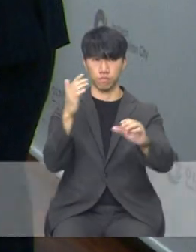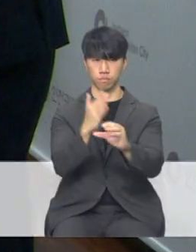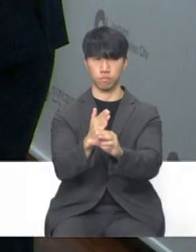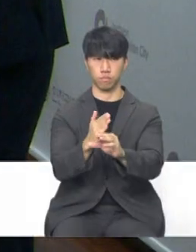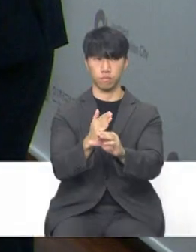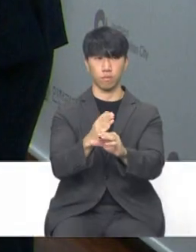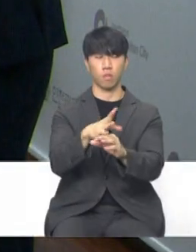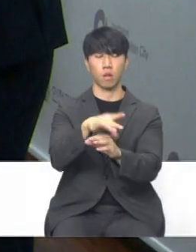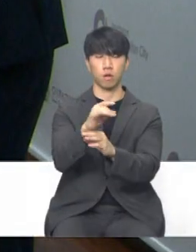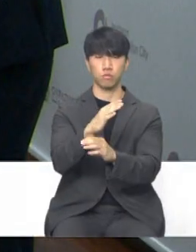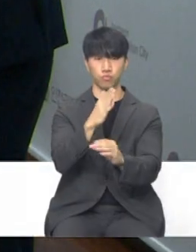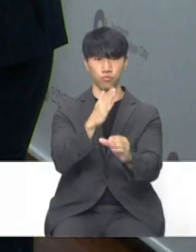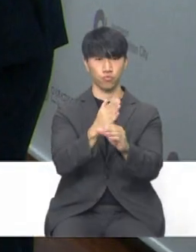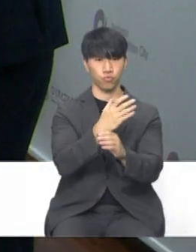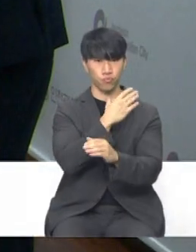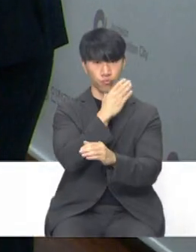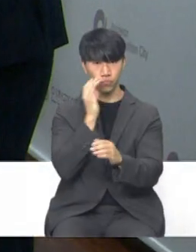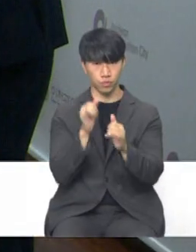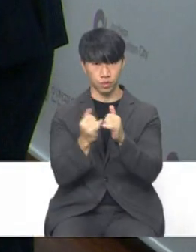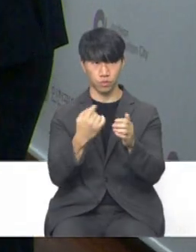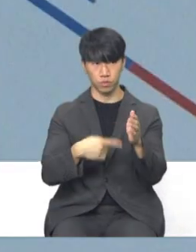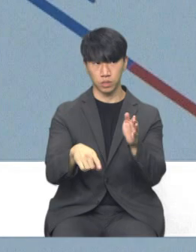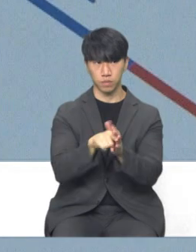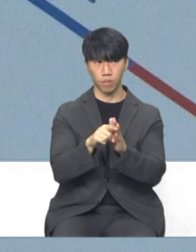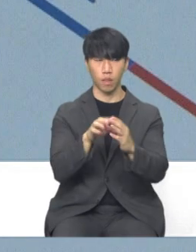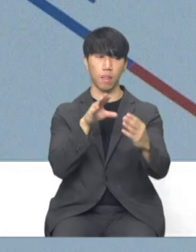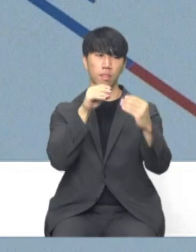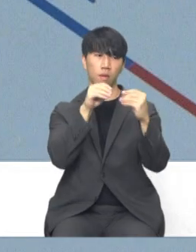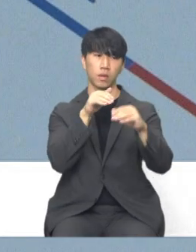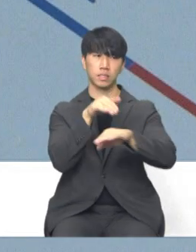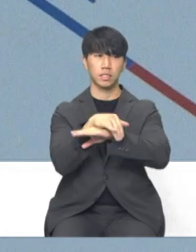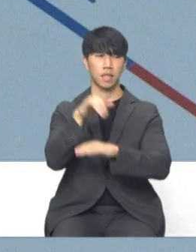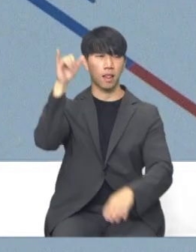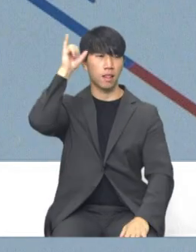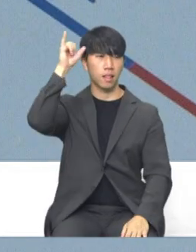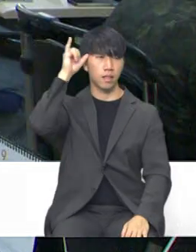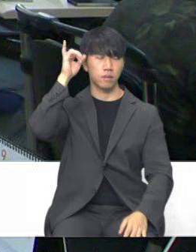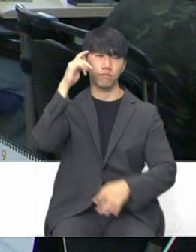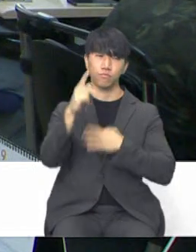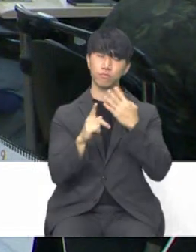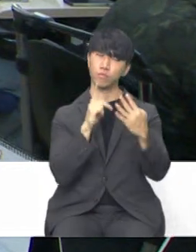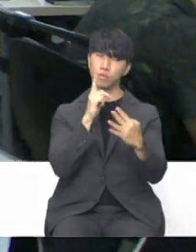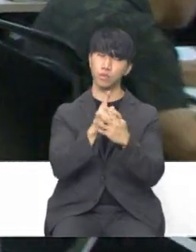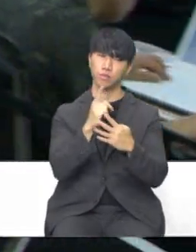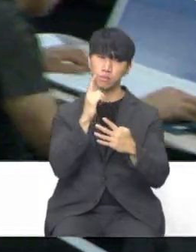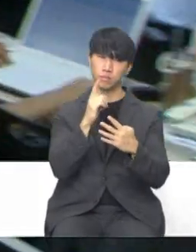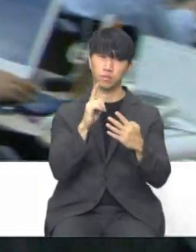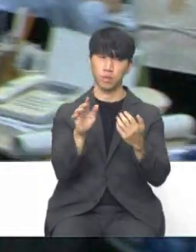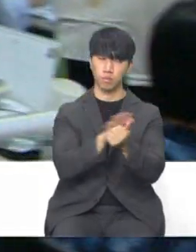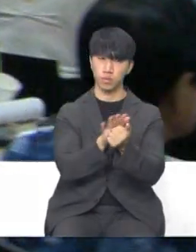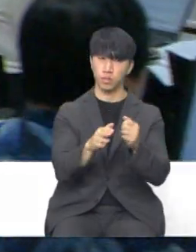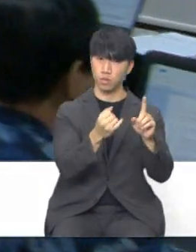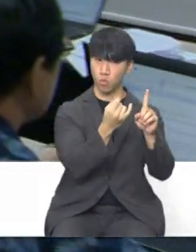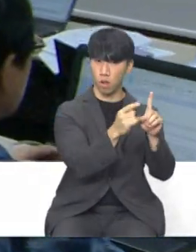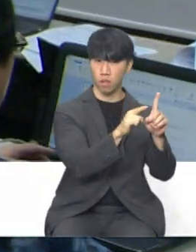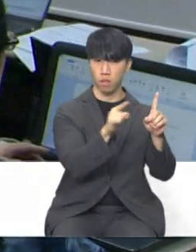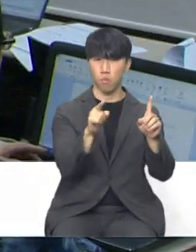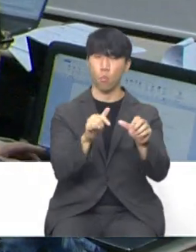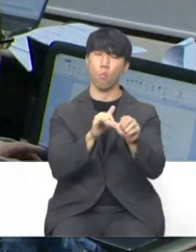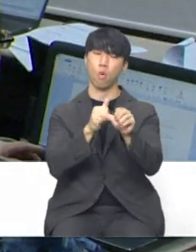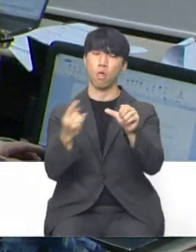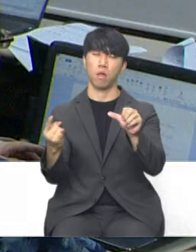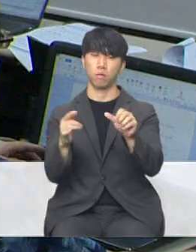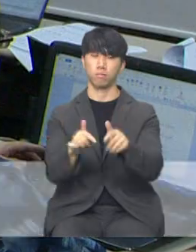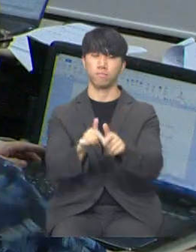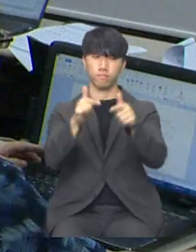먼저 중장년층을 대상으로 한 대화형 인공지능 안부 확인 돌봄 서비스를 주 1회에서 5회로